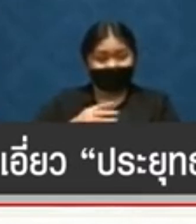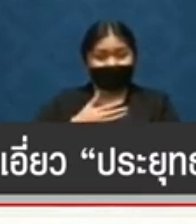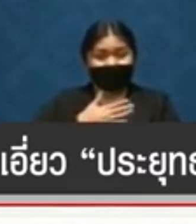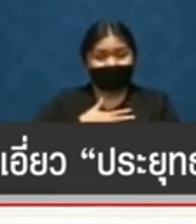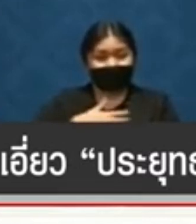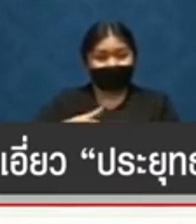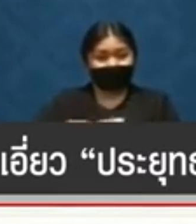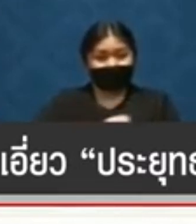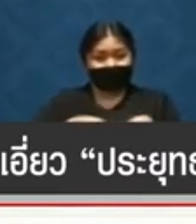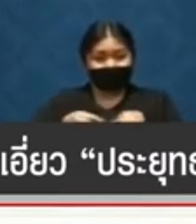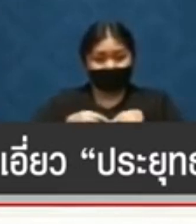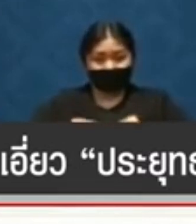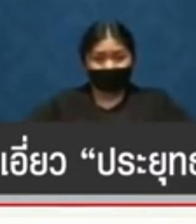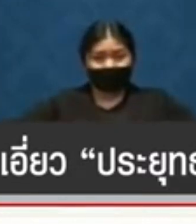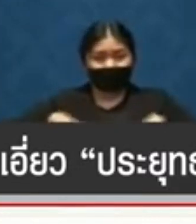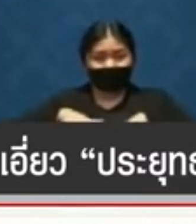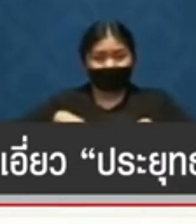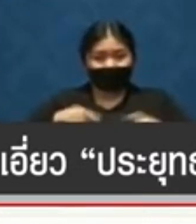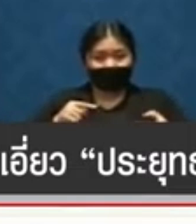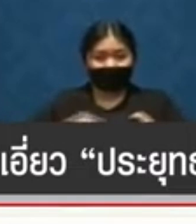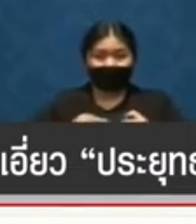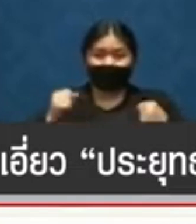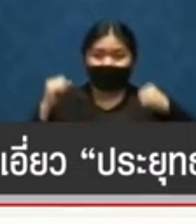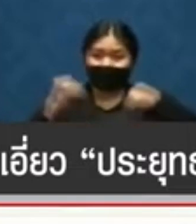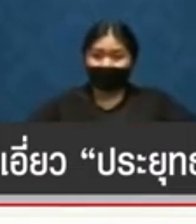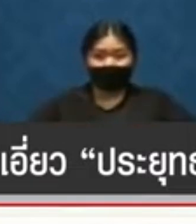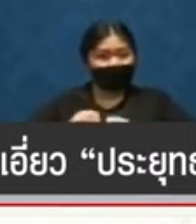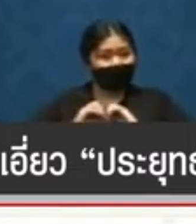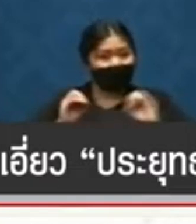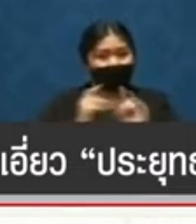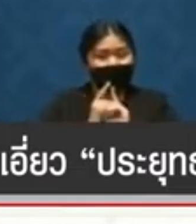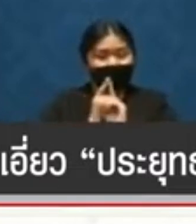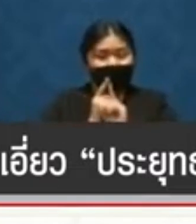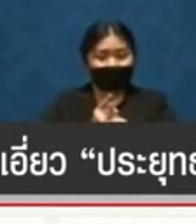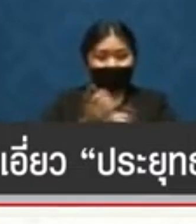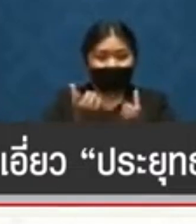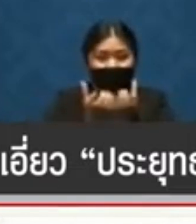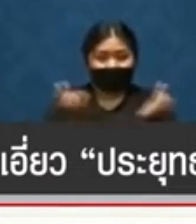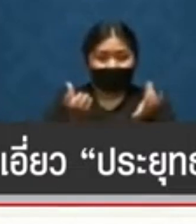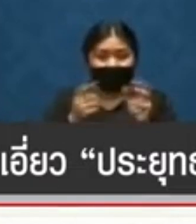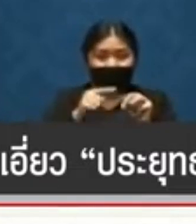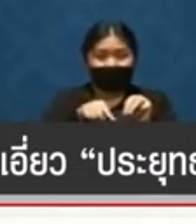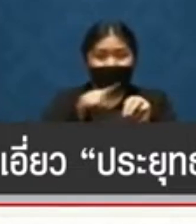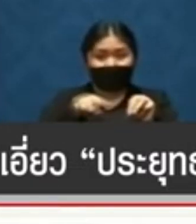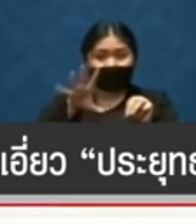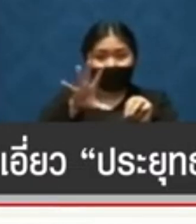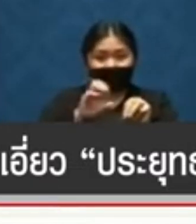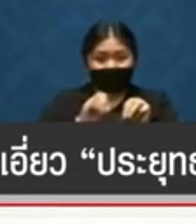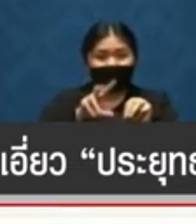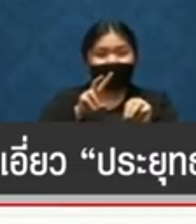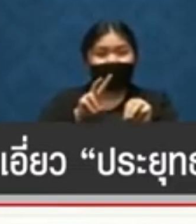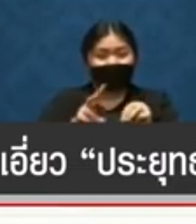ในปี 63และมีสวทรง aเป็นเจ้าของจากนั้นได้มีการก่อสร้างอาคาร 1